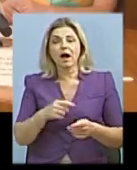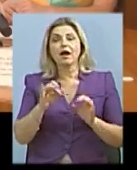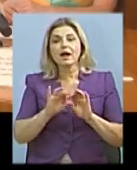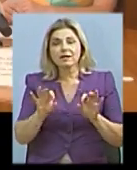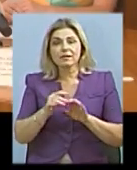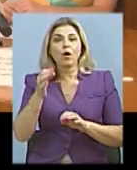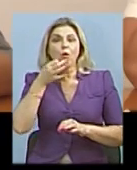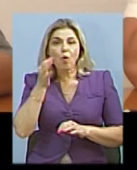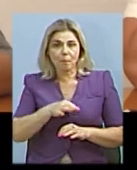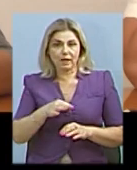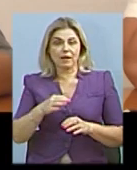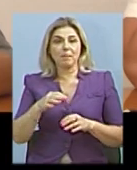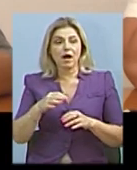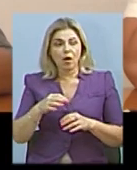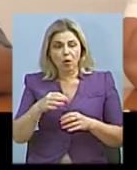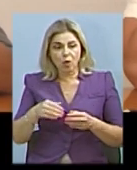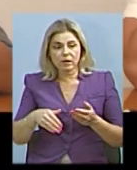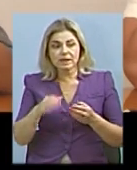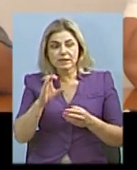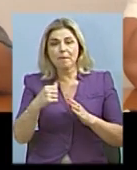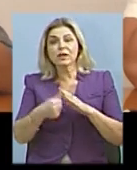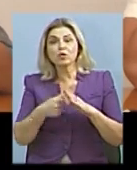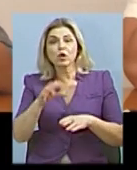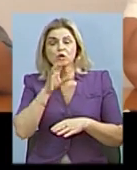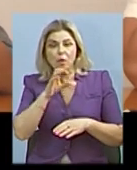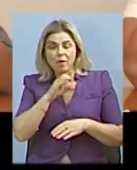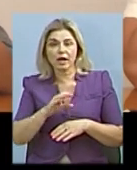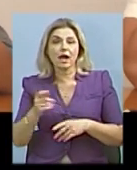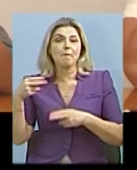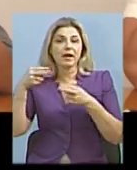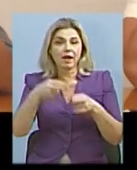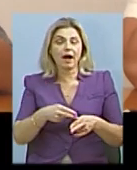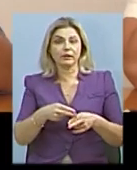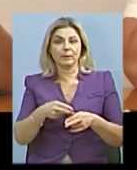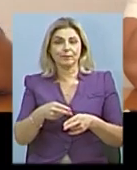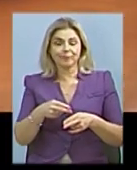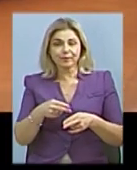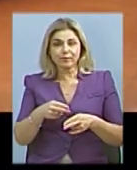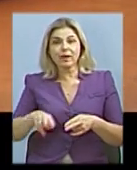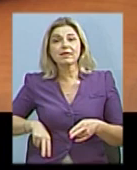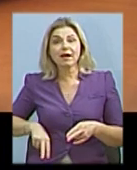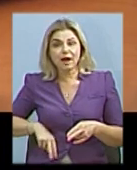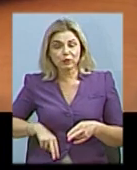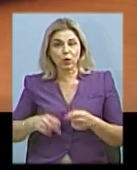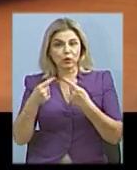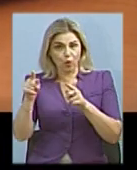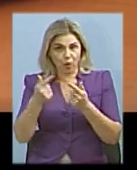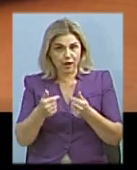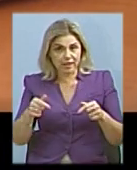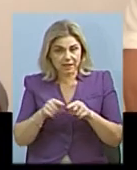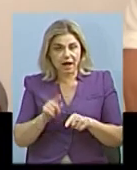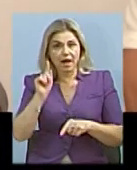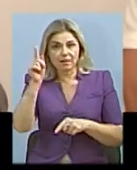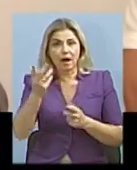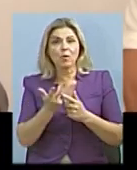численністю безпритульних тварин приїхала Оксана Кошак, директор львівського комунального підприємства «Лев». Там за 3 роки кількість зменшилась втричі.